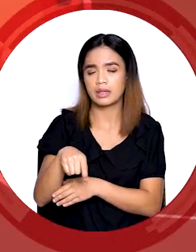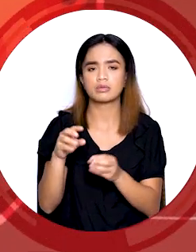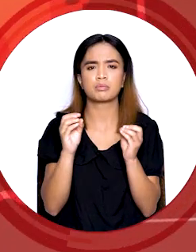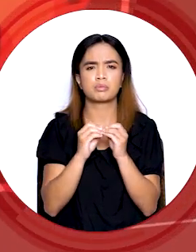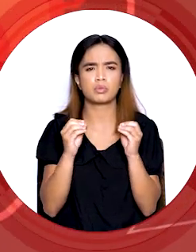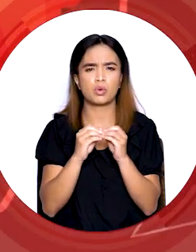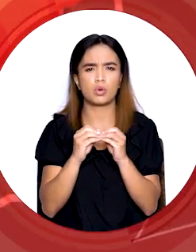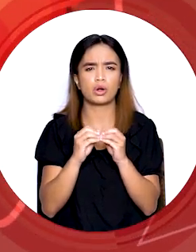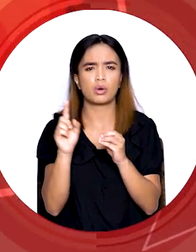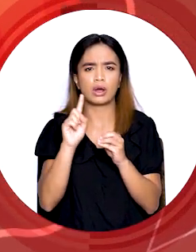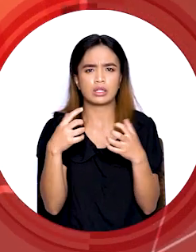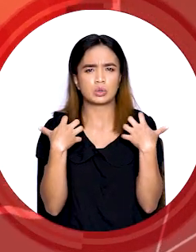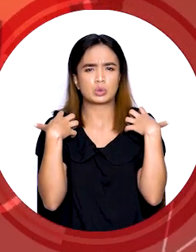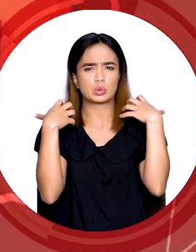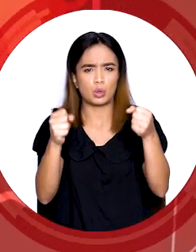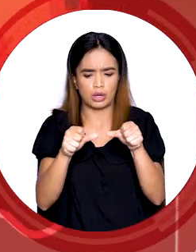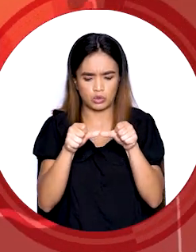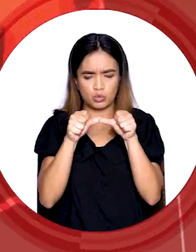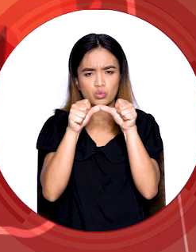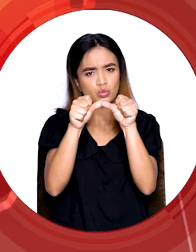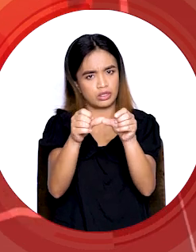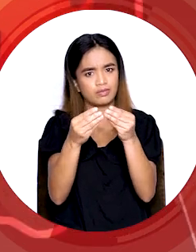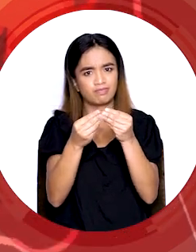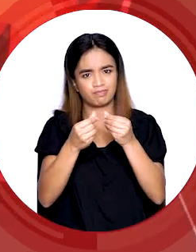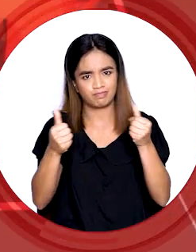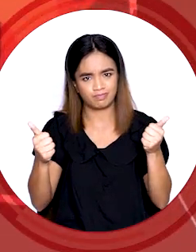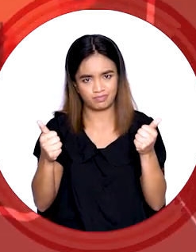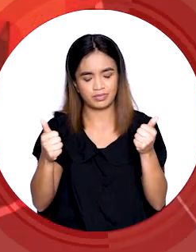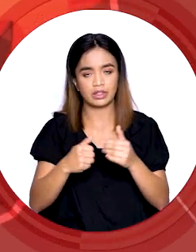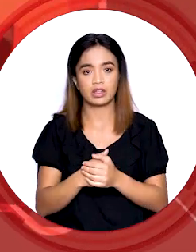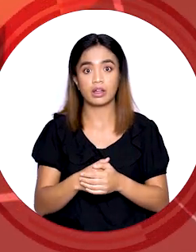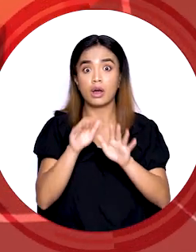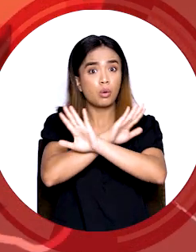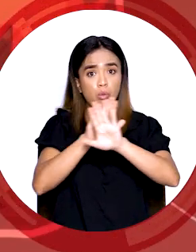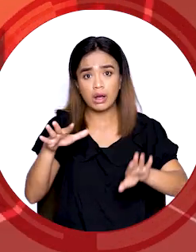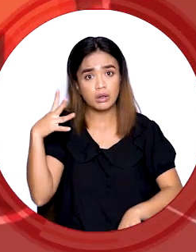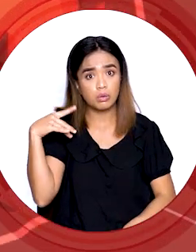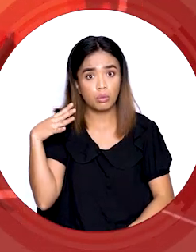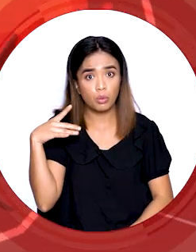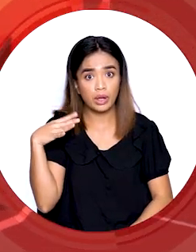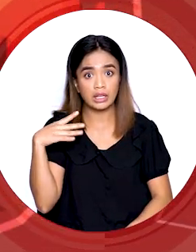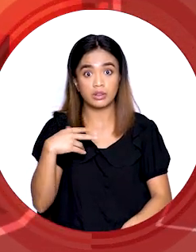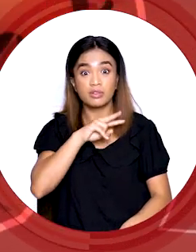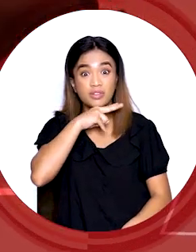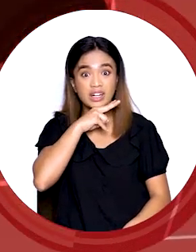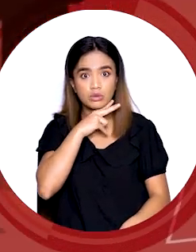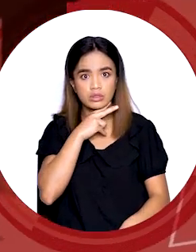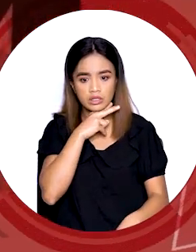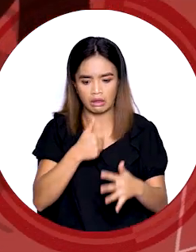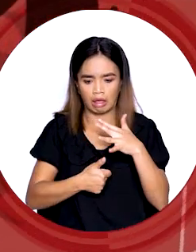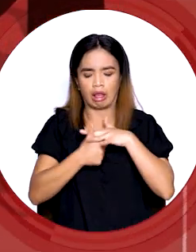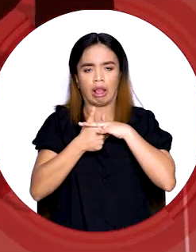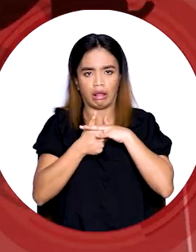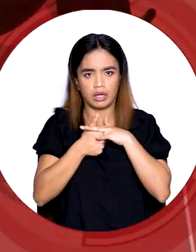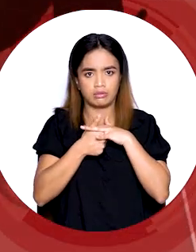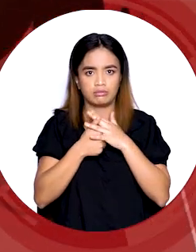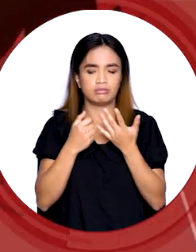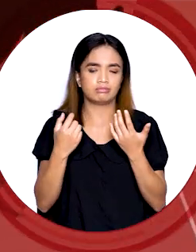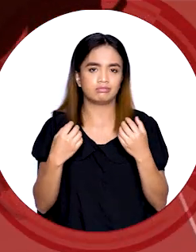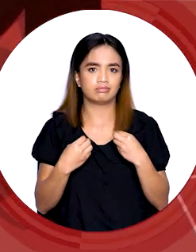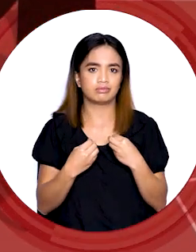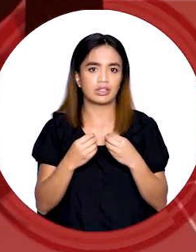dapat matindi at matagal din ang gamutan laban dito. Huwag hintaying magising ang mga